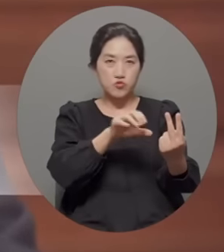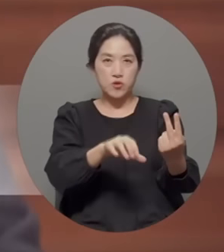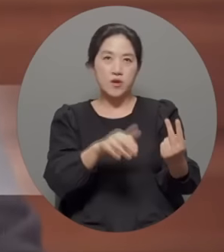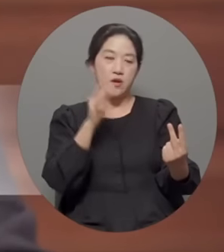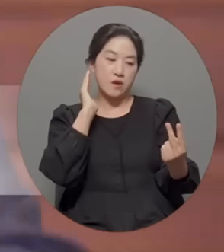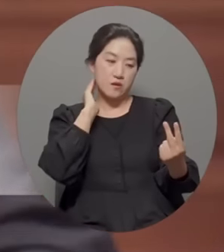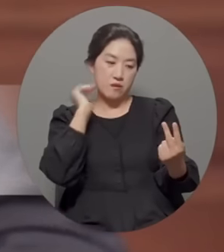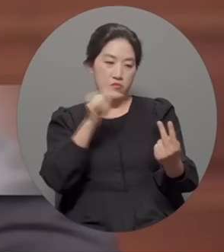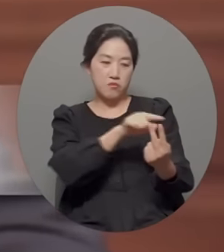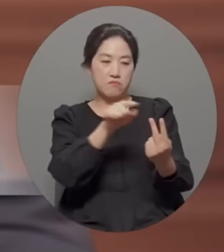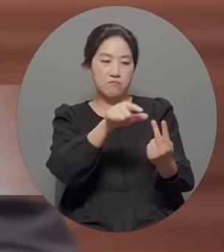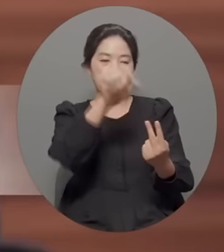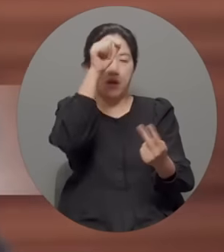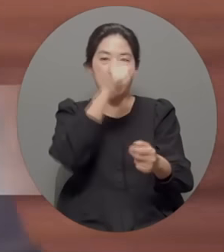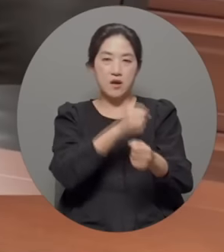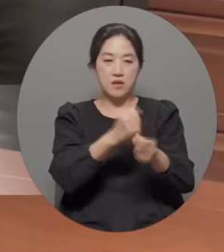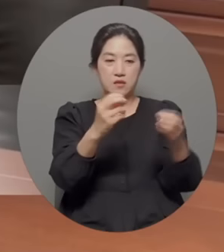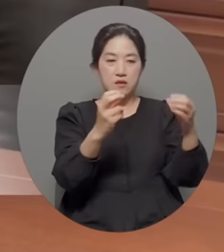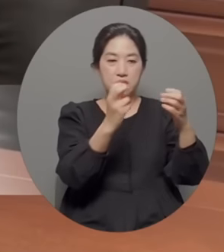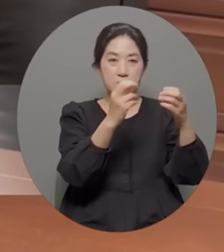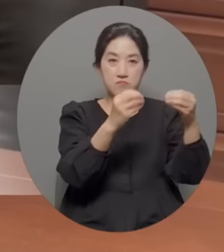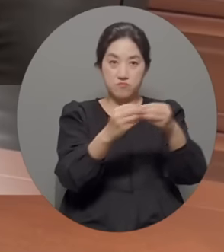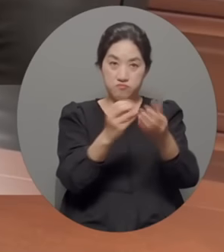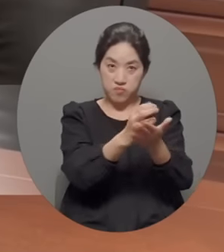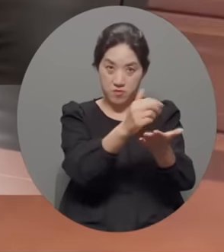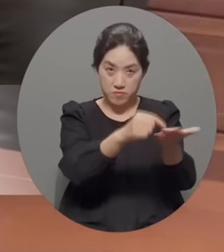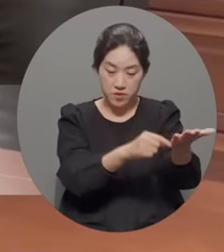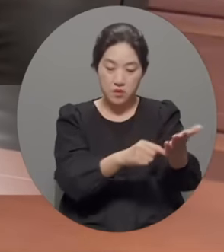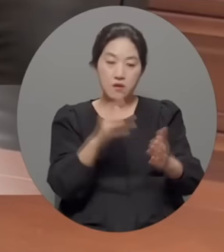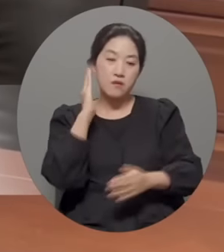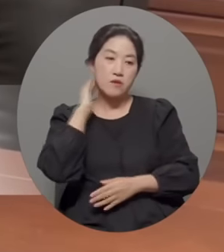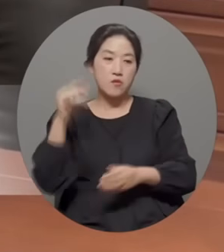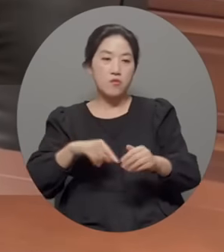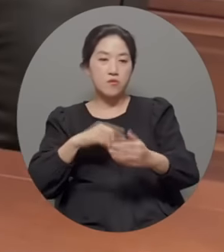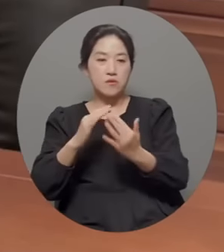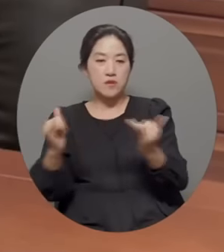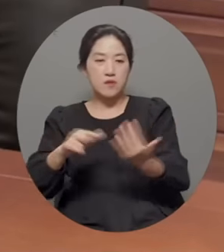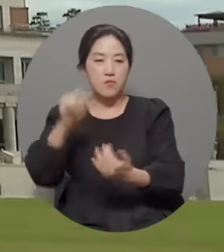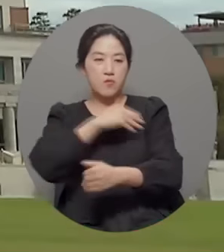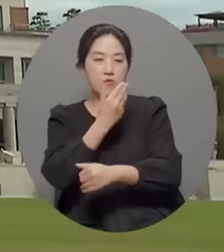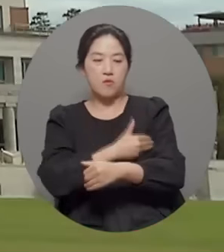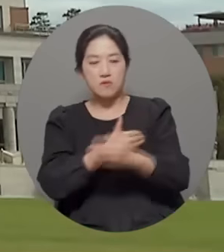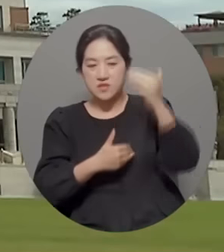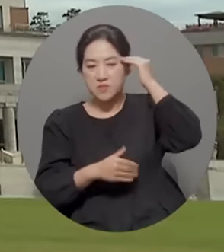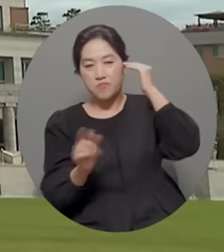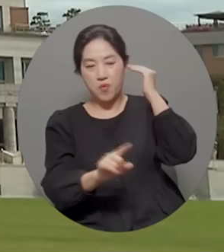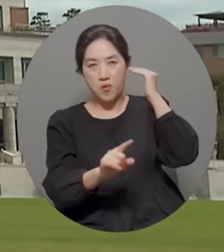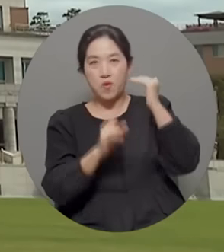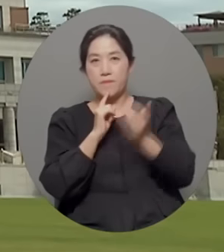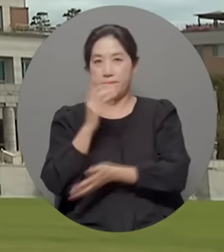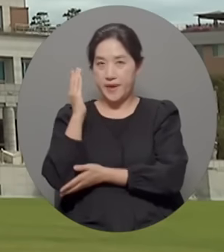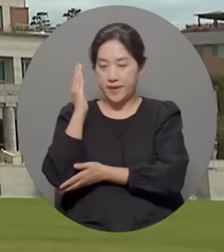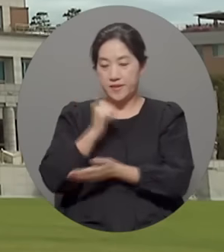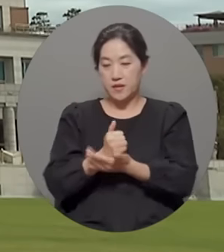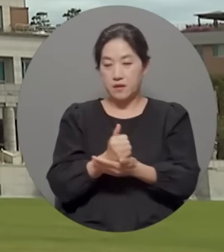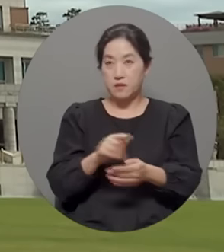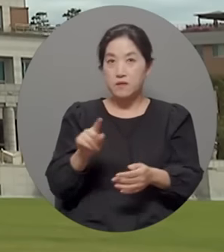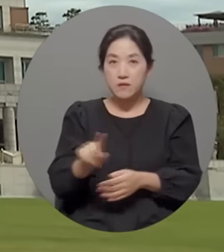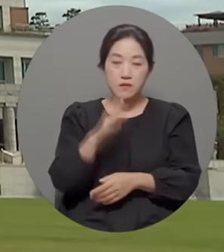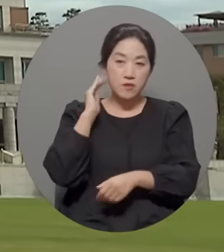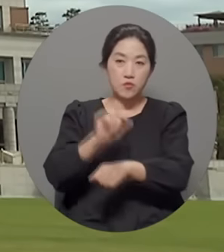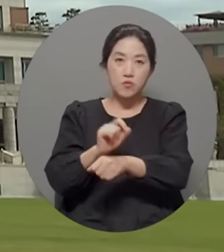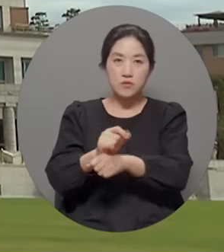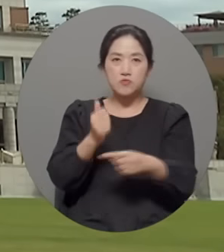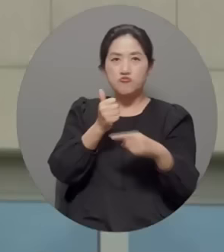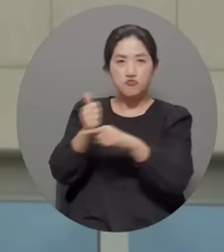검사를 지명하도록 한 조항은 대통령의 인사권 침해라고도 지적했는데 수사 대상인 대통령실이